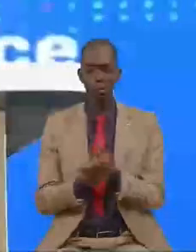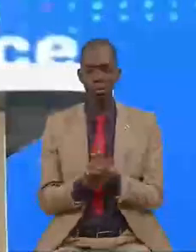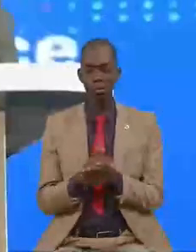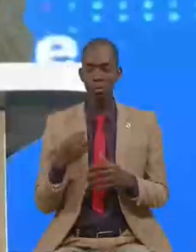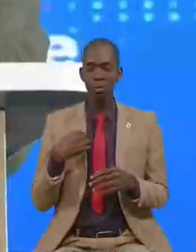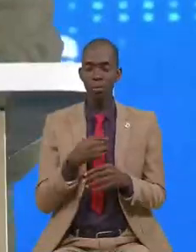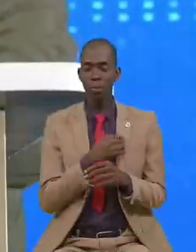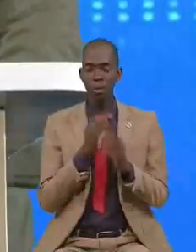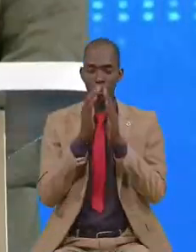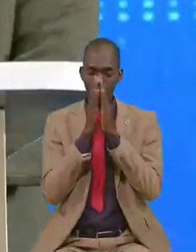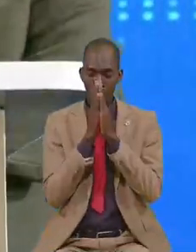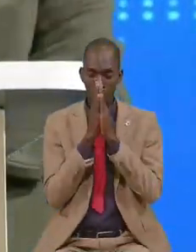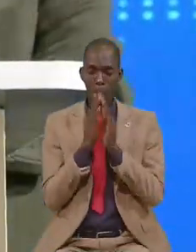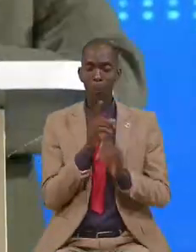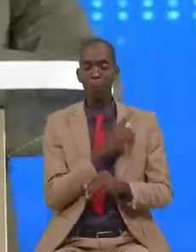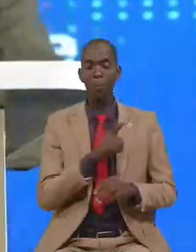Seigneur,